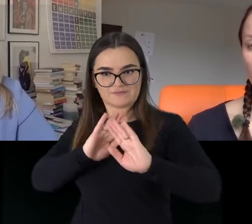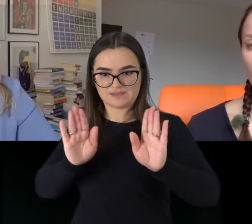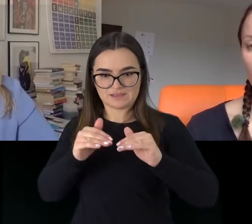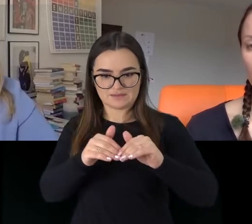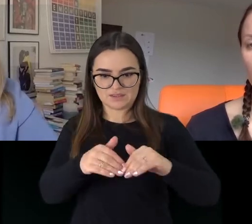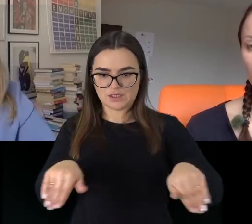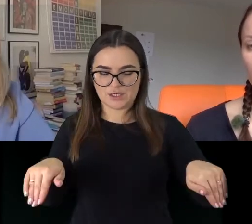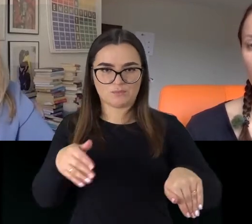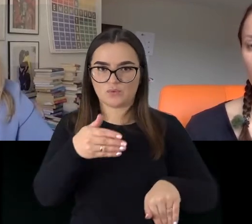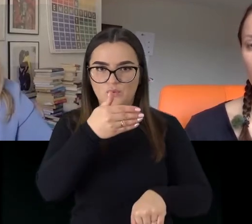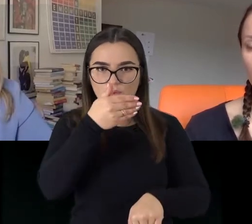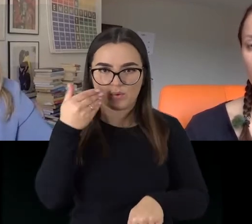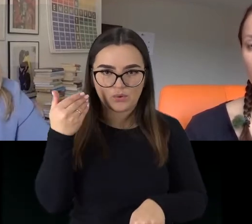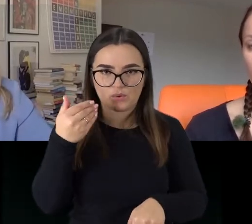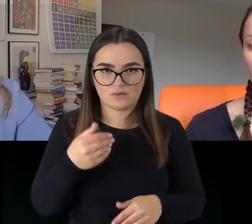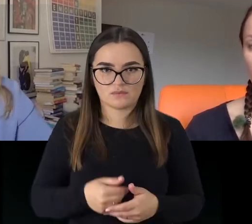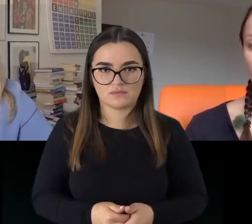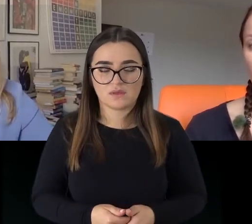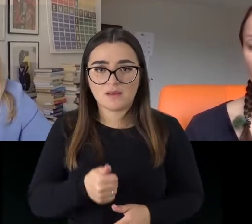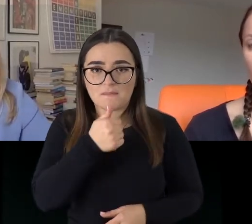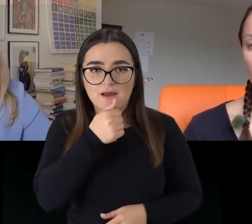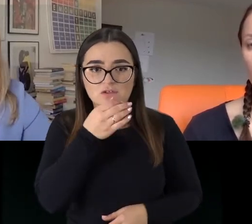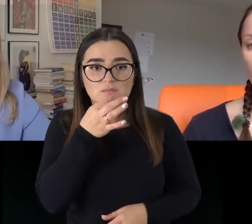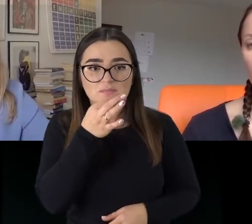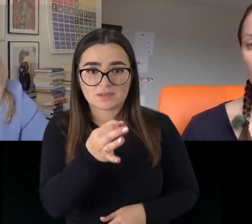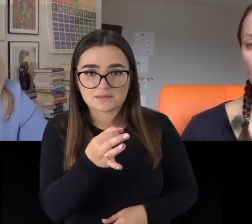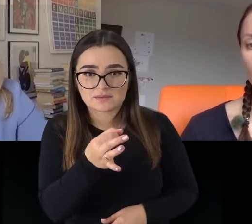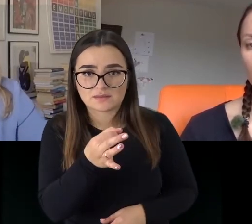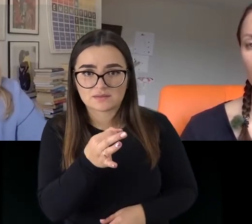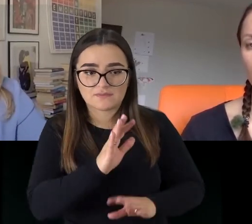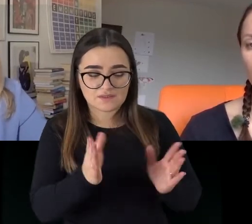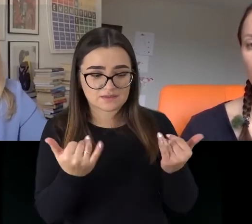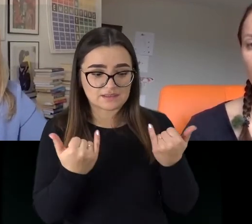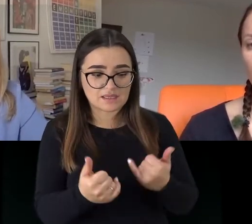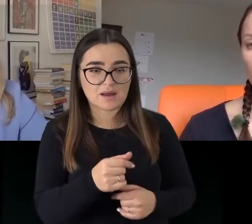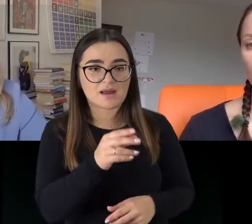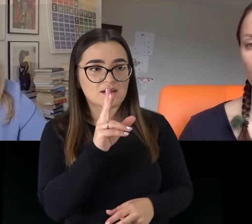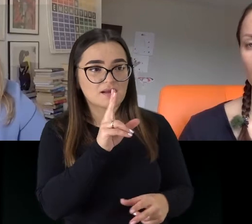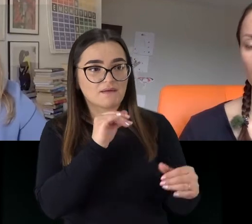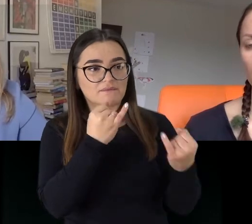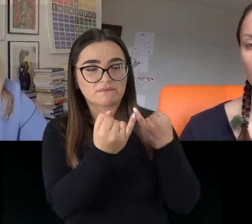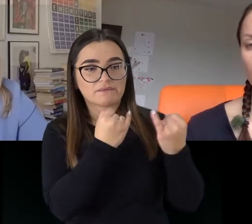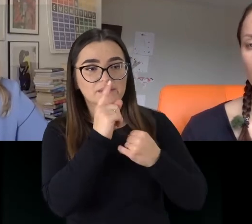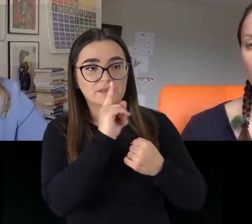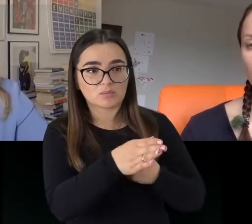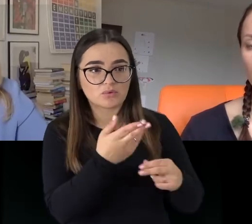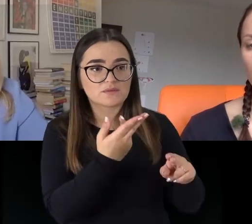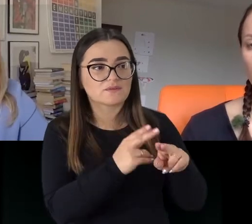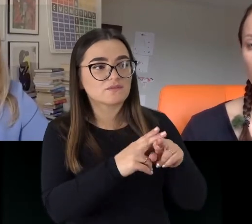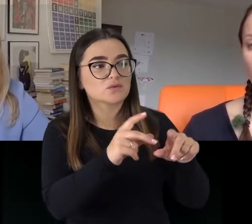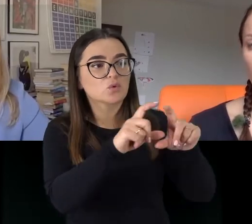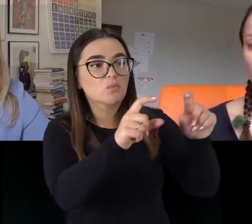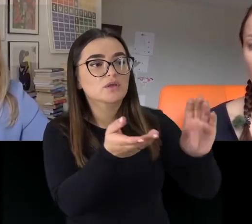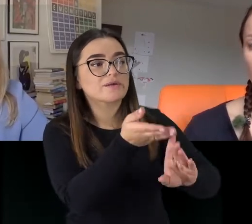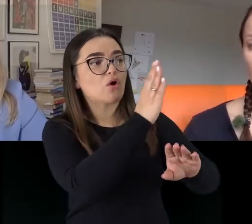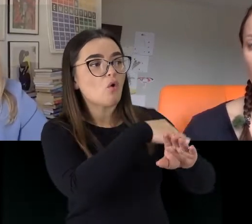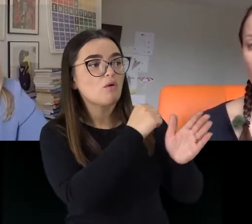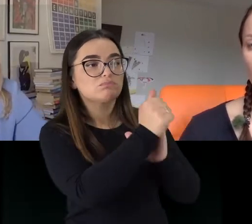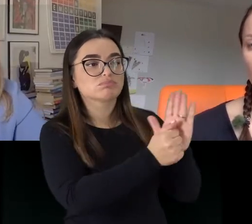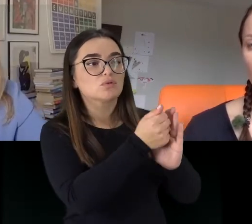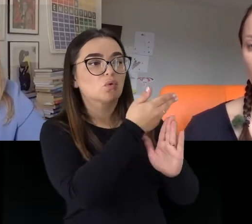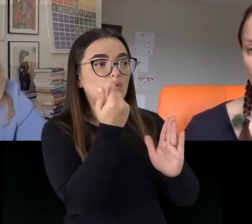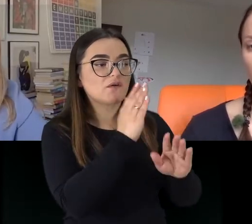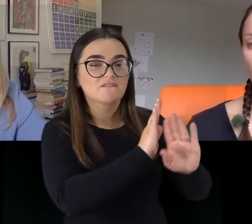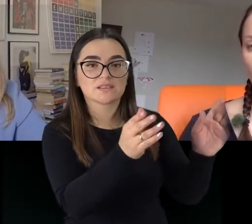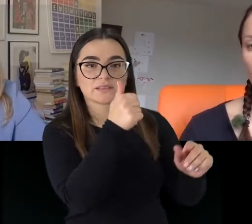negali izoliuotis ir pasakyti, o dabar aš mėnesį su tavimi neišmėkėsiu, nes tave nubausiu tyla, nes tu matai po mokyklas indų neišplovė. Nu,